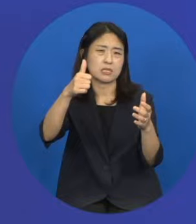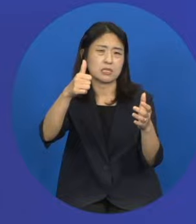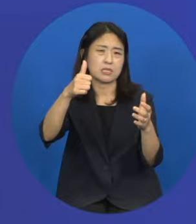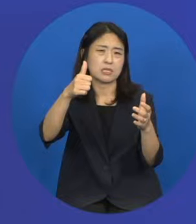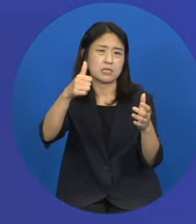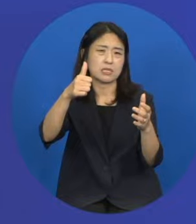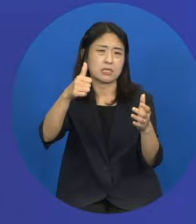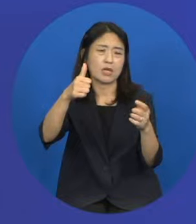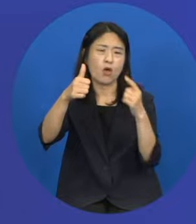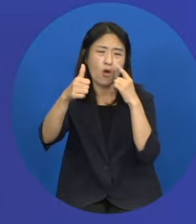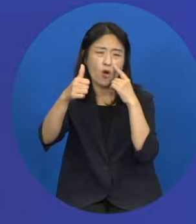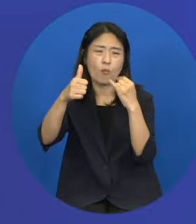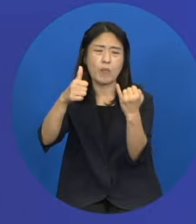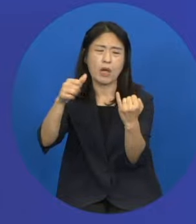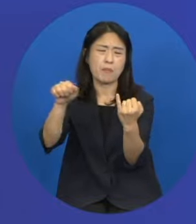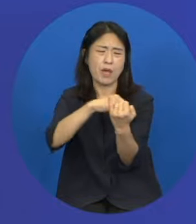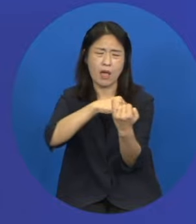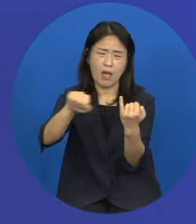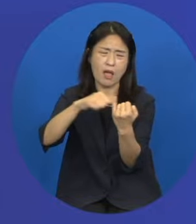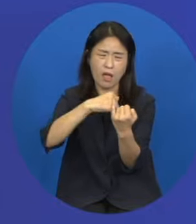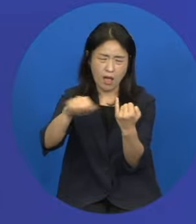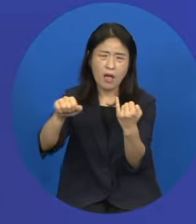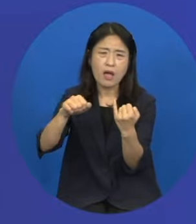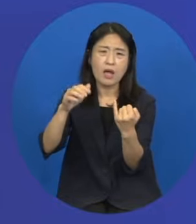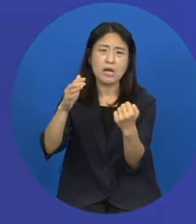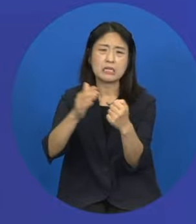남자가 싫은 거야.